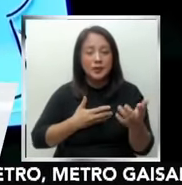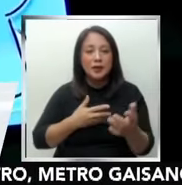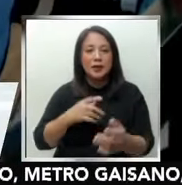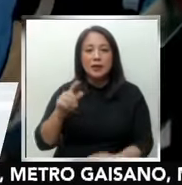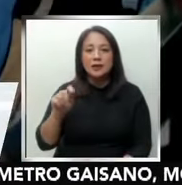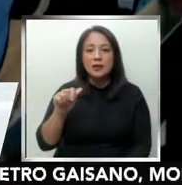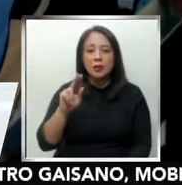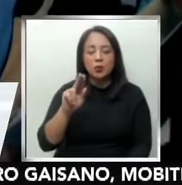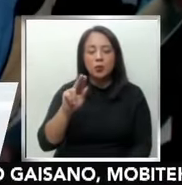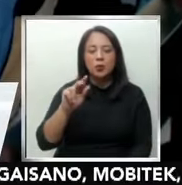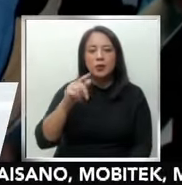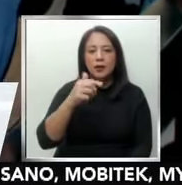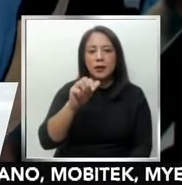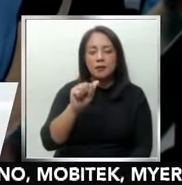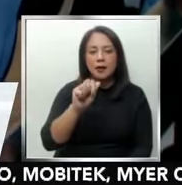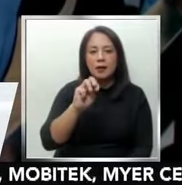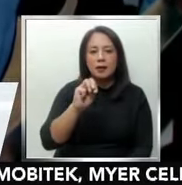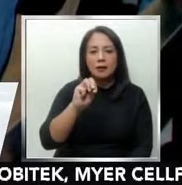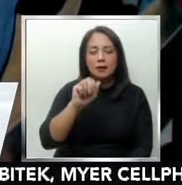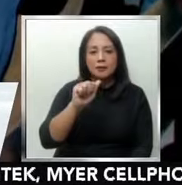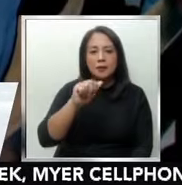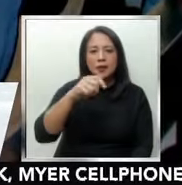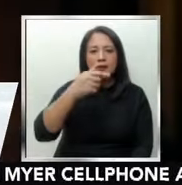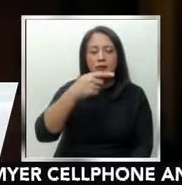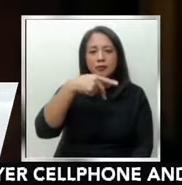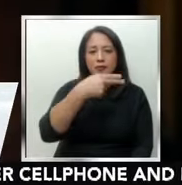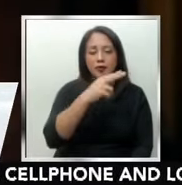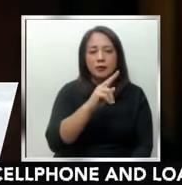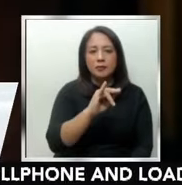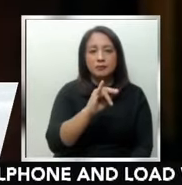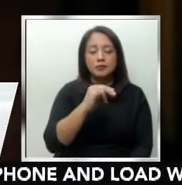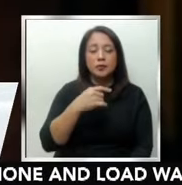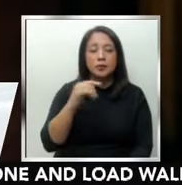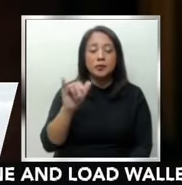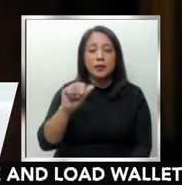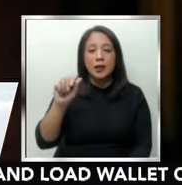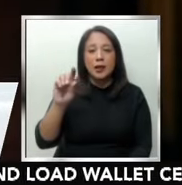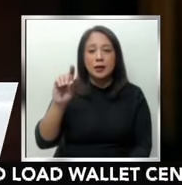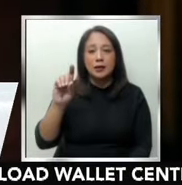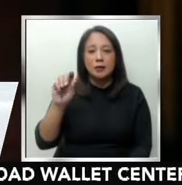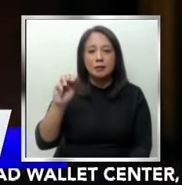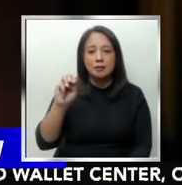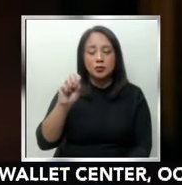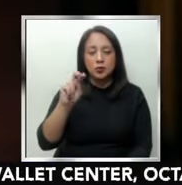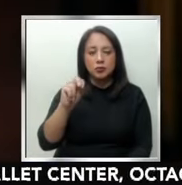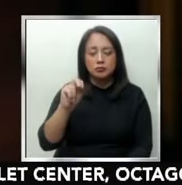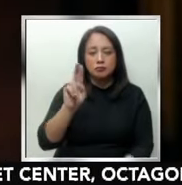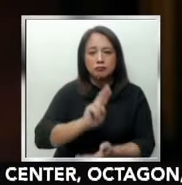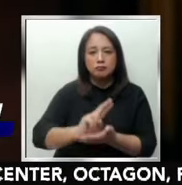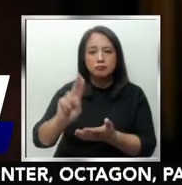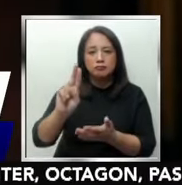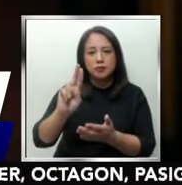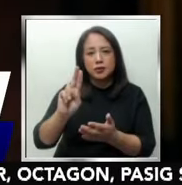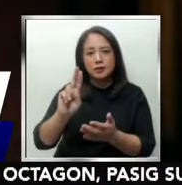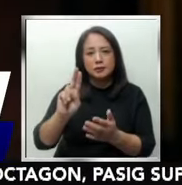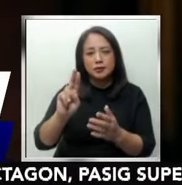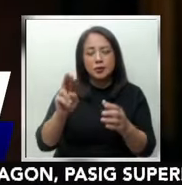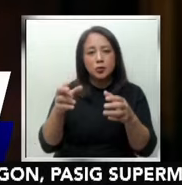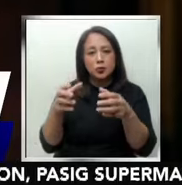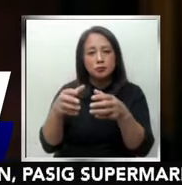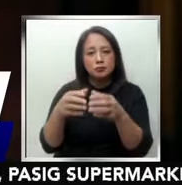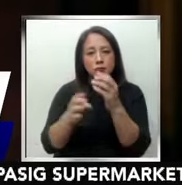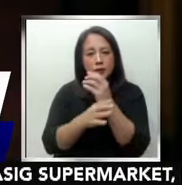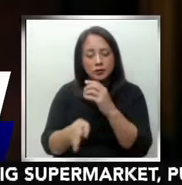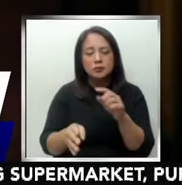fraternity adamson university chapter I'm sure he will certainly be happy seeing us that we are